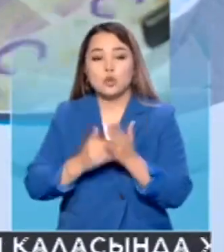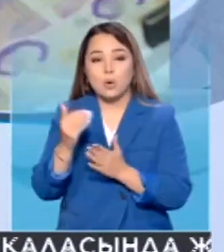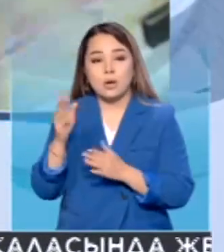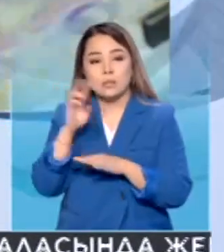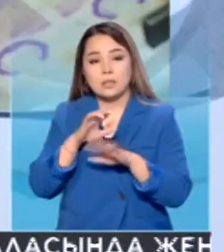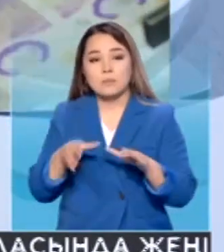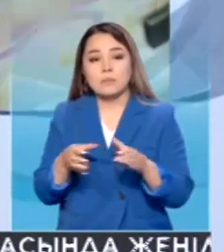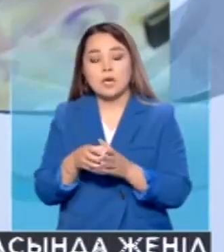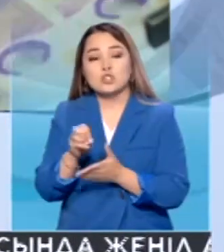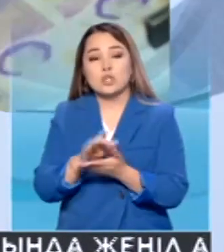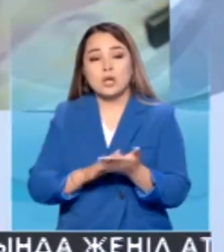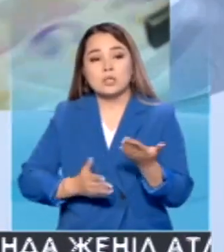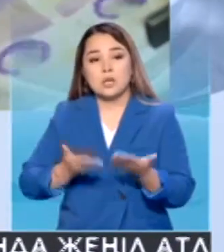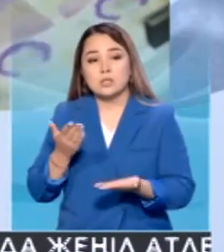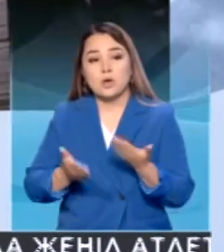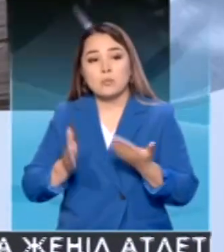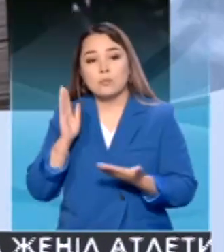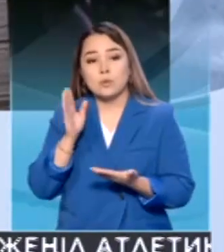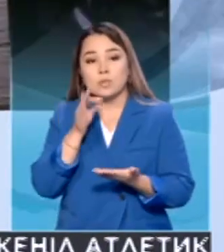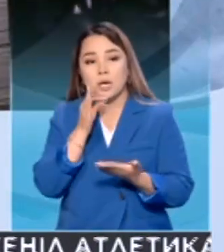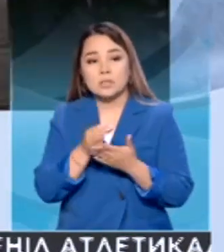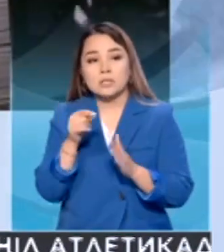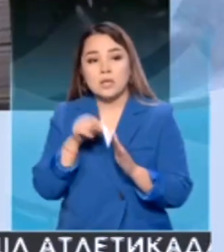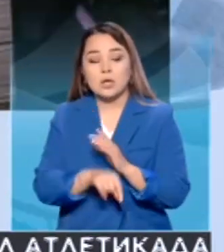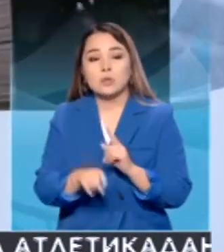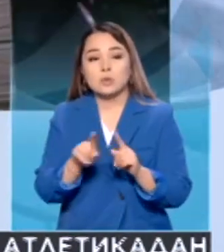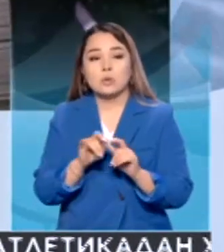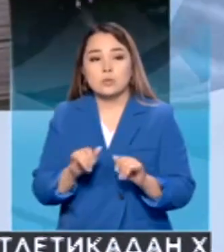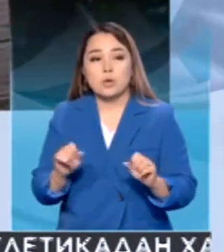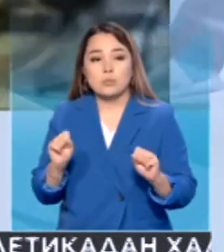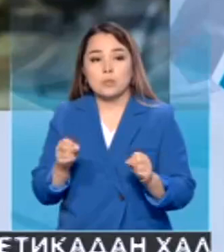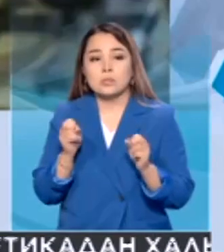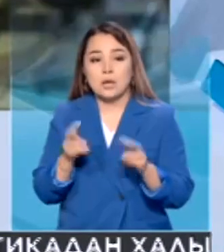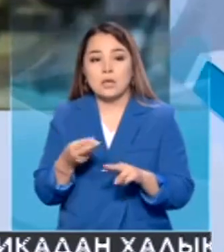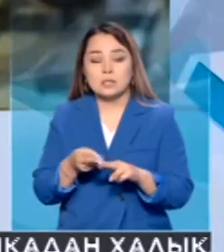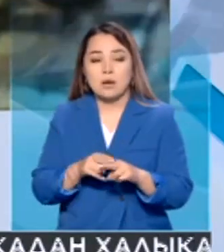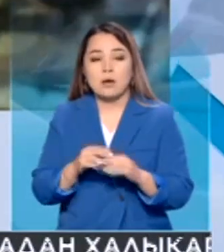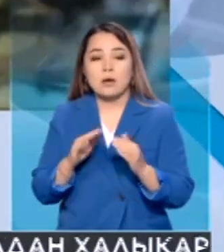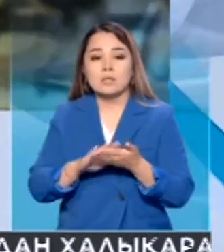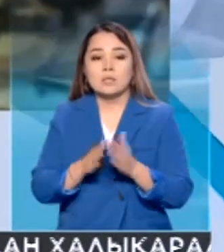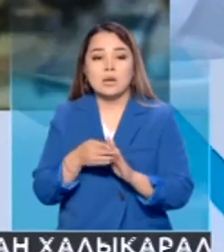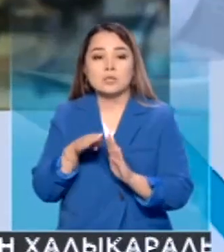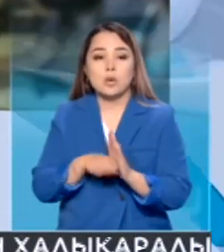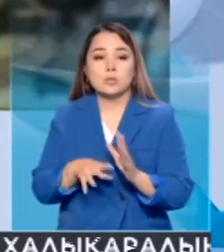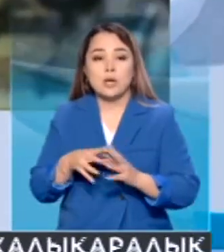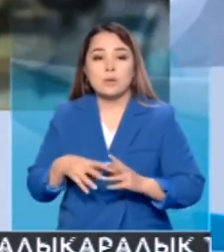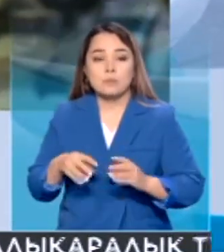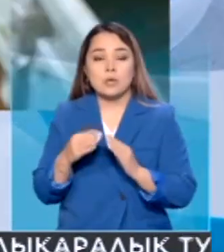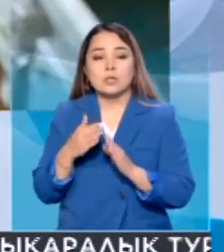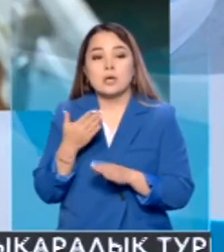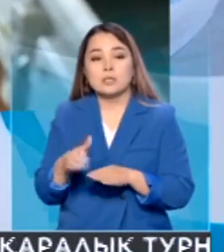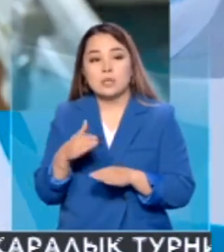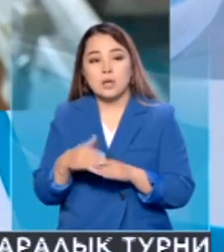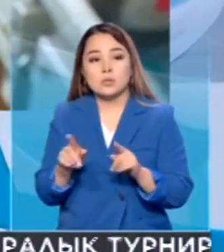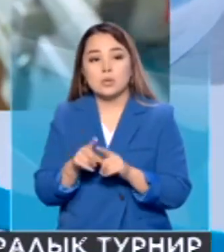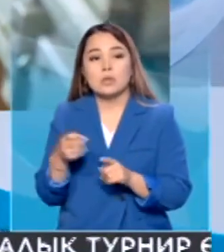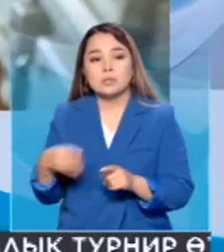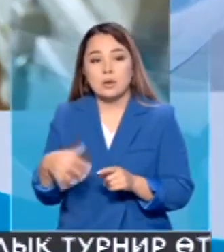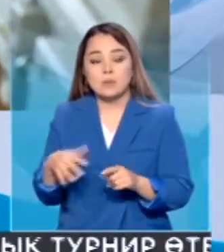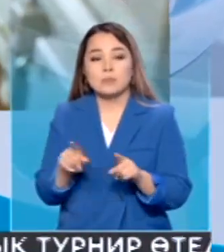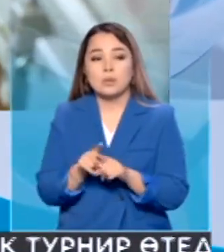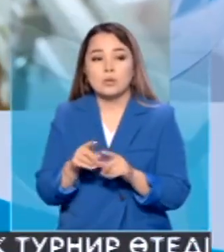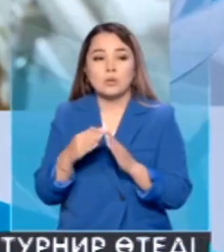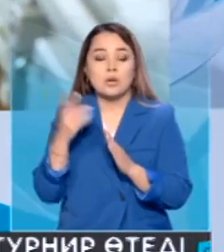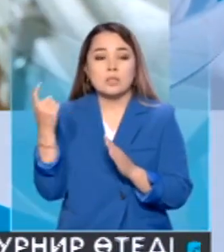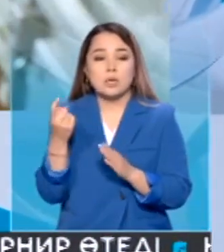Бұлай жалғаса беретін болса, тұманды Альбион терең рецессияға түсуі мүмкін. Әсіресе аз қамтылған отбасылар мен ипотекалары қымбаттаған пәтер иелеріне